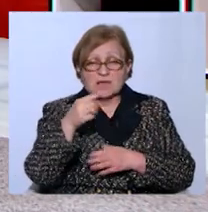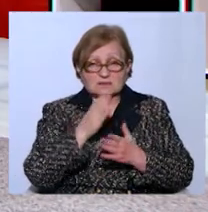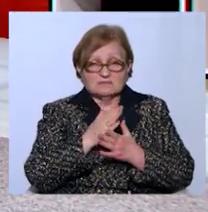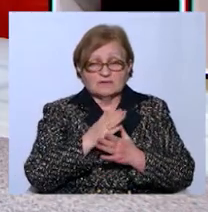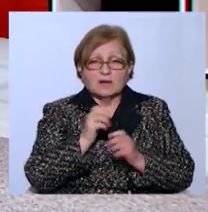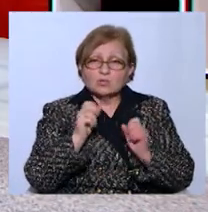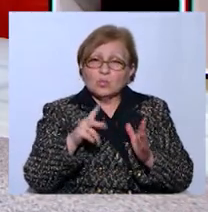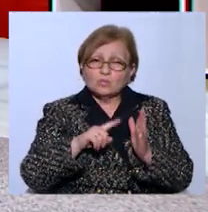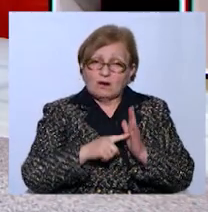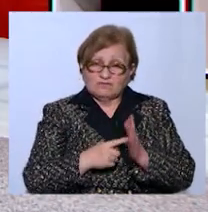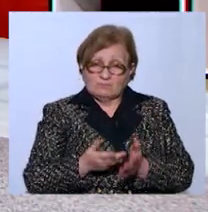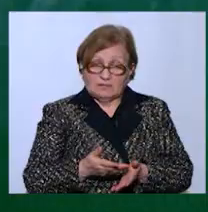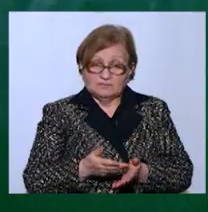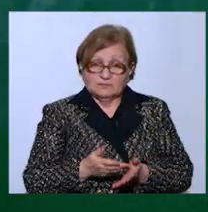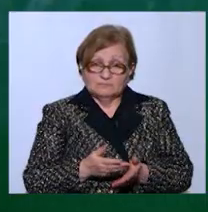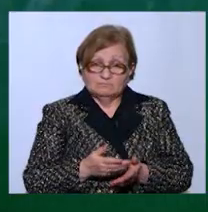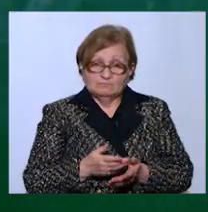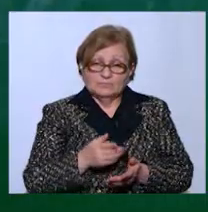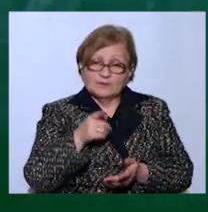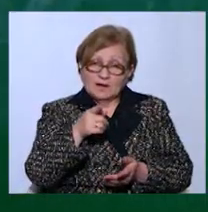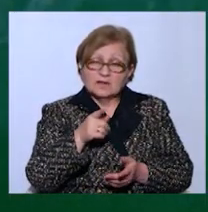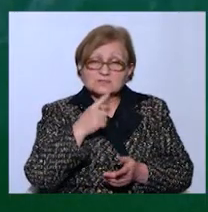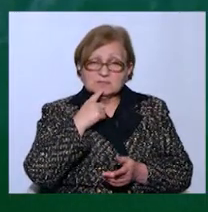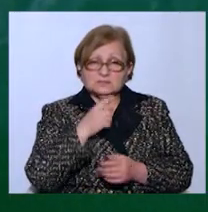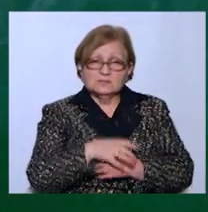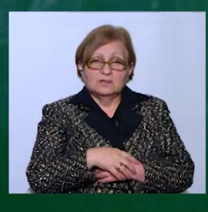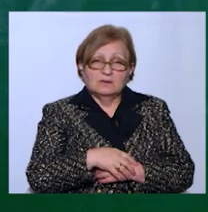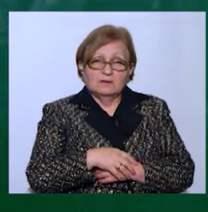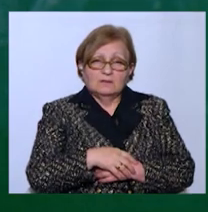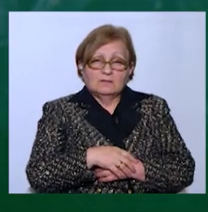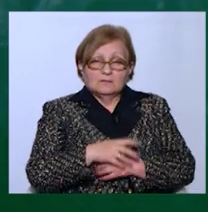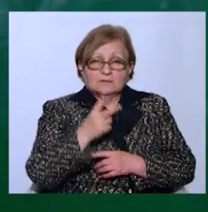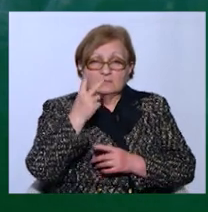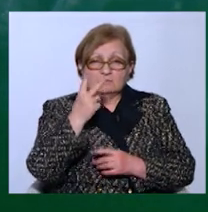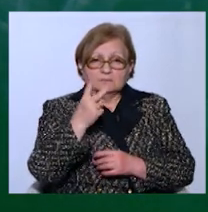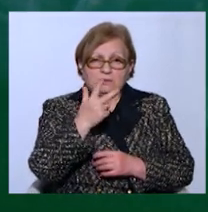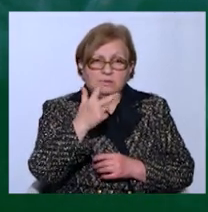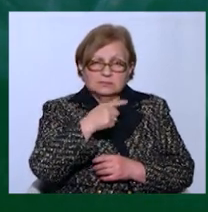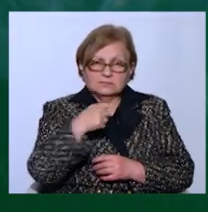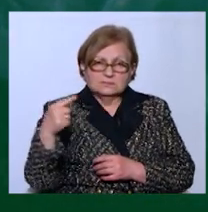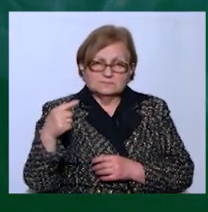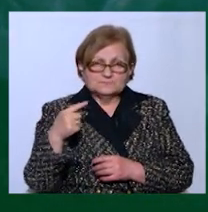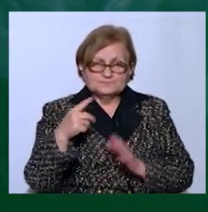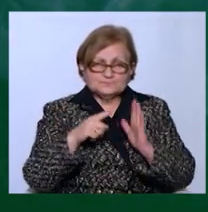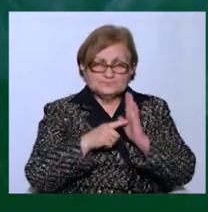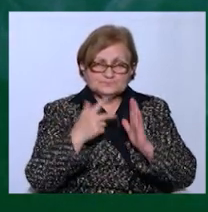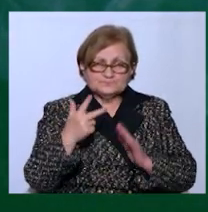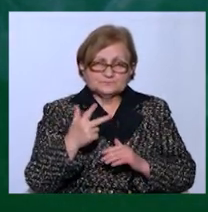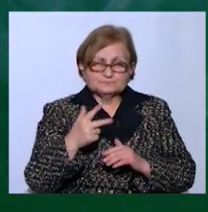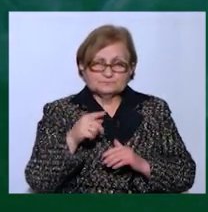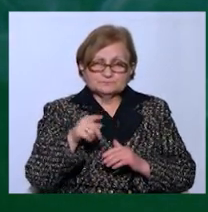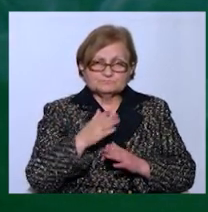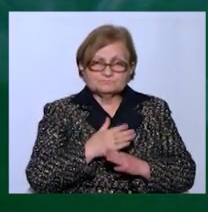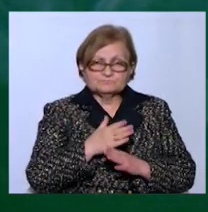აი მაგის გამრავლება როგორ მოახერხო? თორე 2 მესამედი რომ გავამრავლე მე 3-ზე, ეს